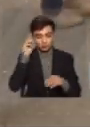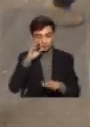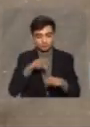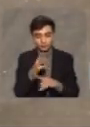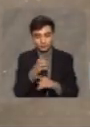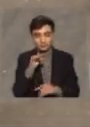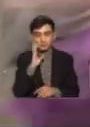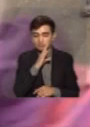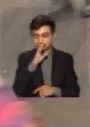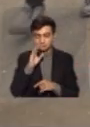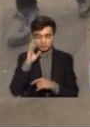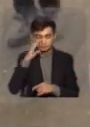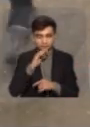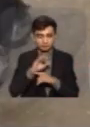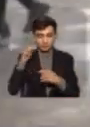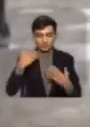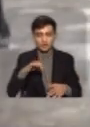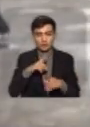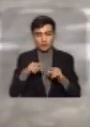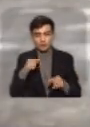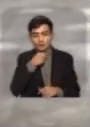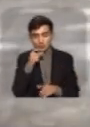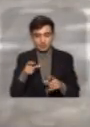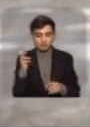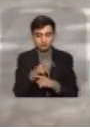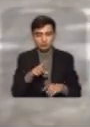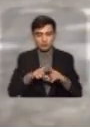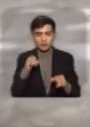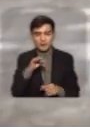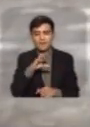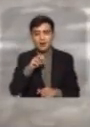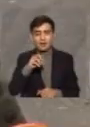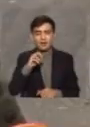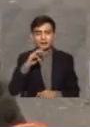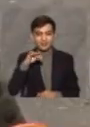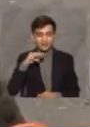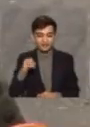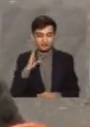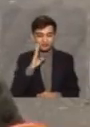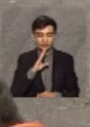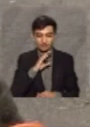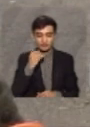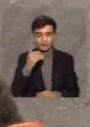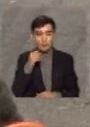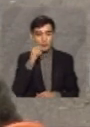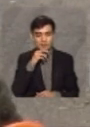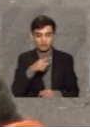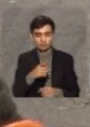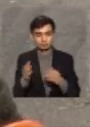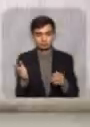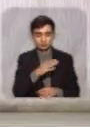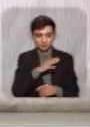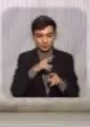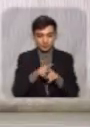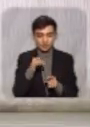родителям. Взрослые бросились в школу. Среди них Валентина Береговая. Подзатыльник получил именно ее племянник. По словам женщины, это